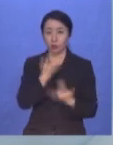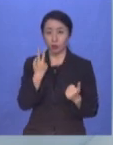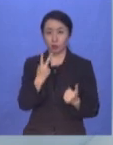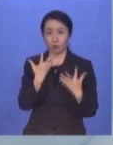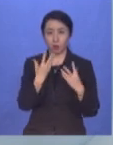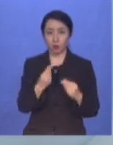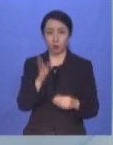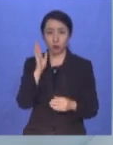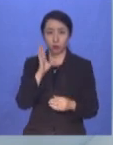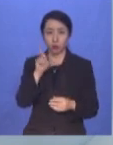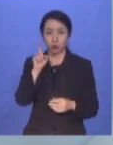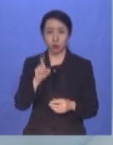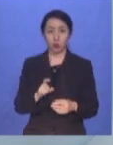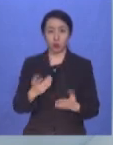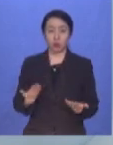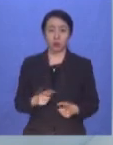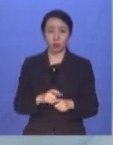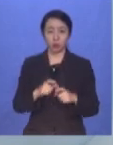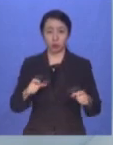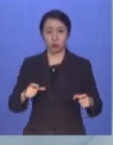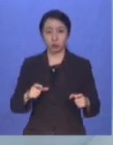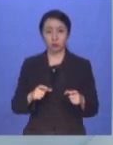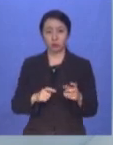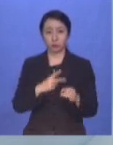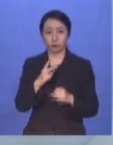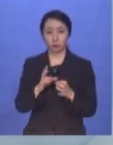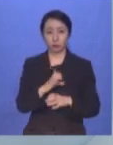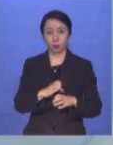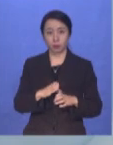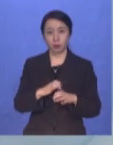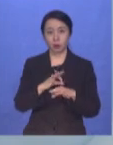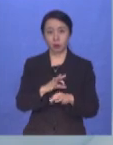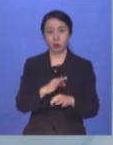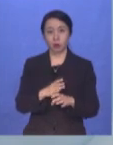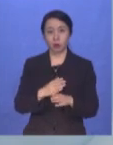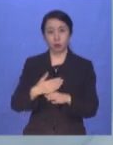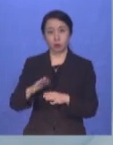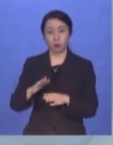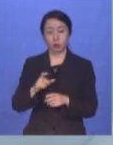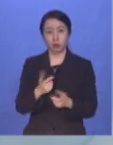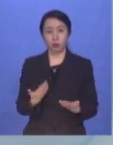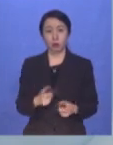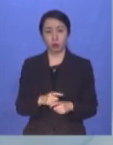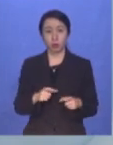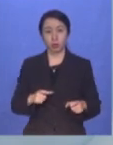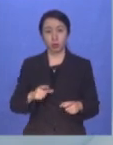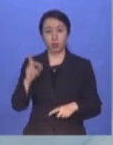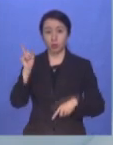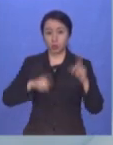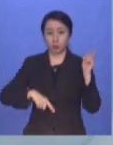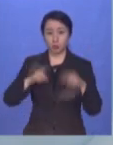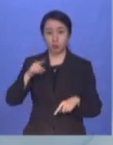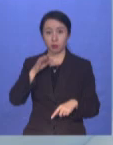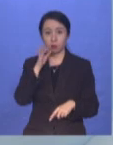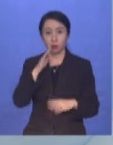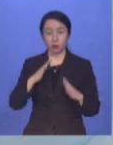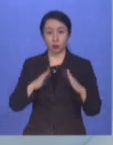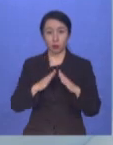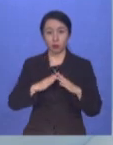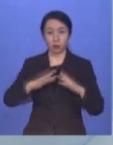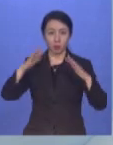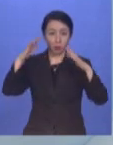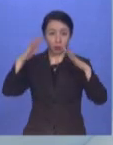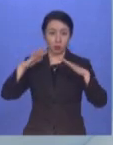Екі күн сусыз отырған тұрғындар өз наразылықтарын білдіріп әкімдікке жүгінді. Одан бөлек тұрғындардың айтуынша жаңбыр кезінде үйдің